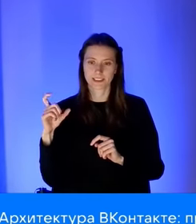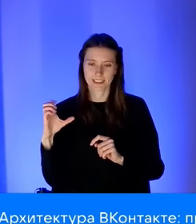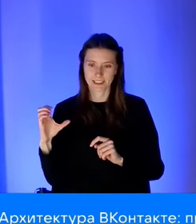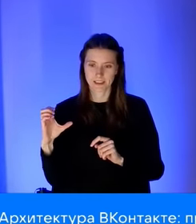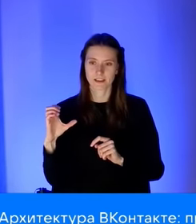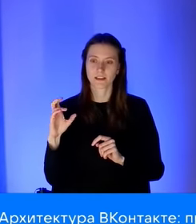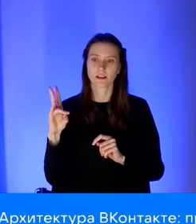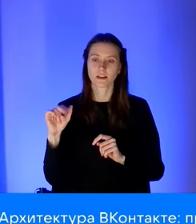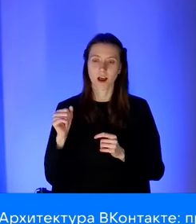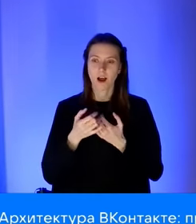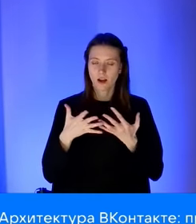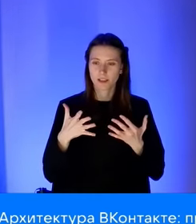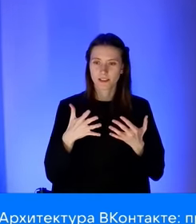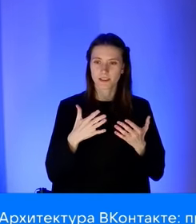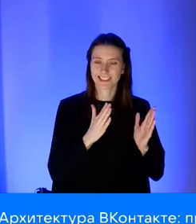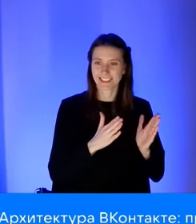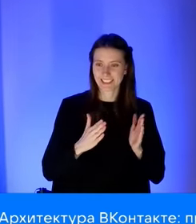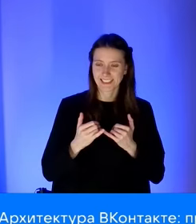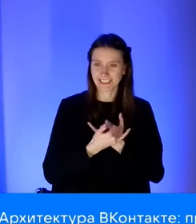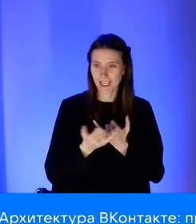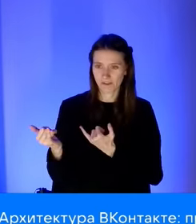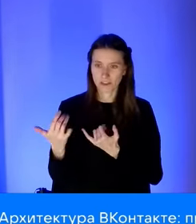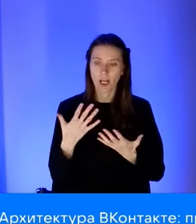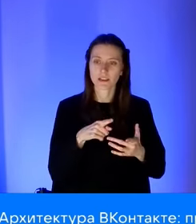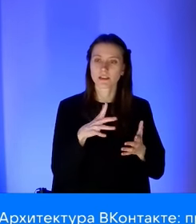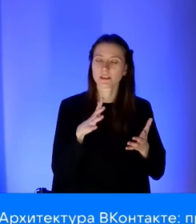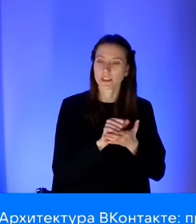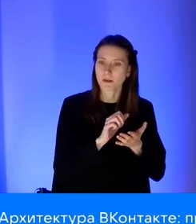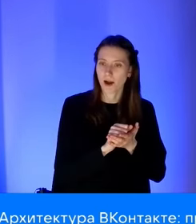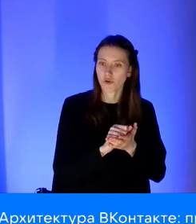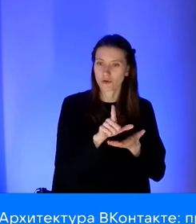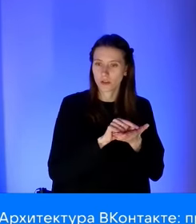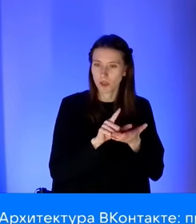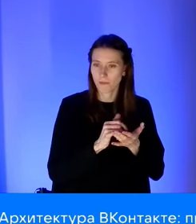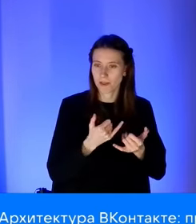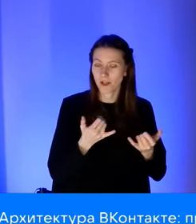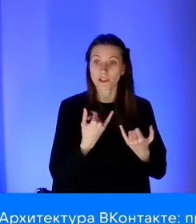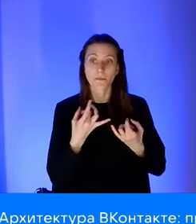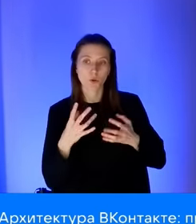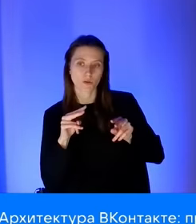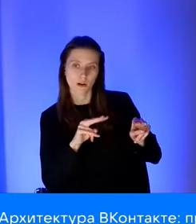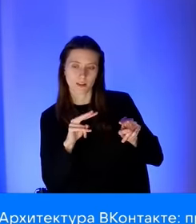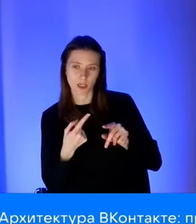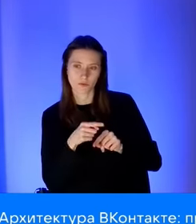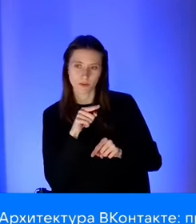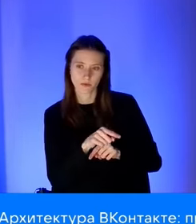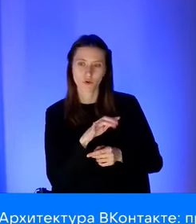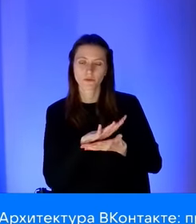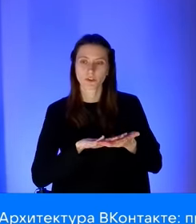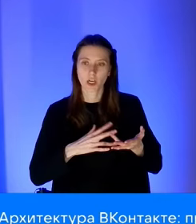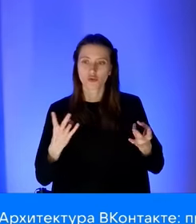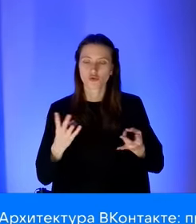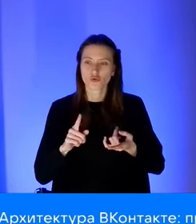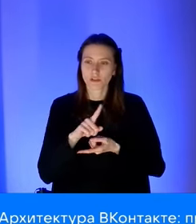сервис который занимается репликации но уже соответственно контролируемое Мы пошли к тому что мы изменили модель общения